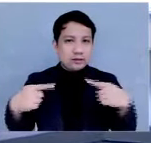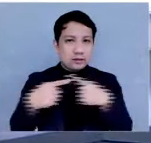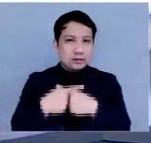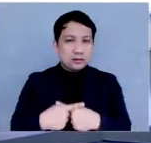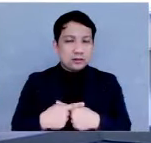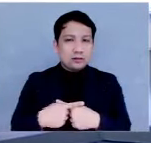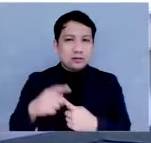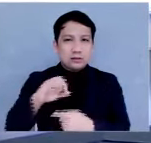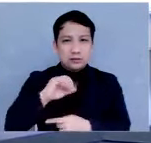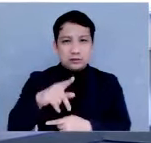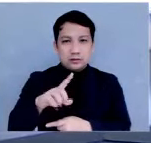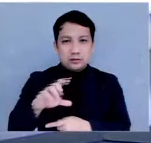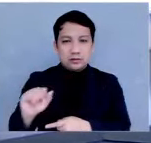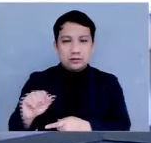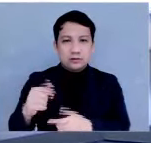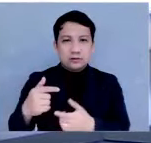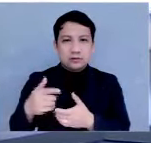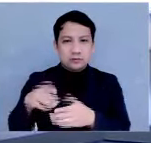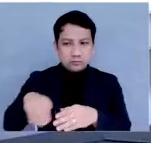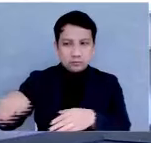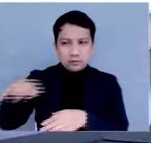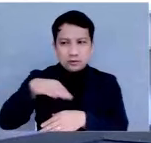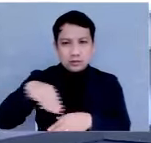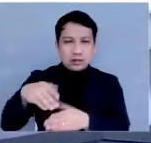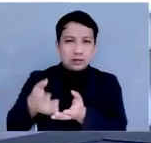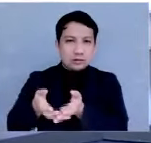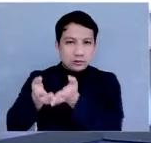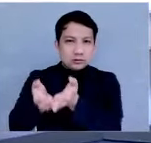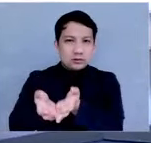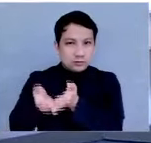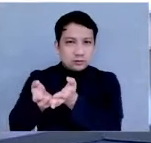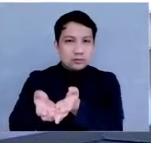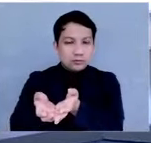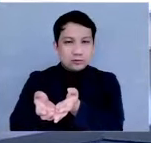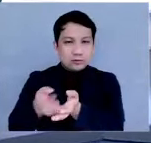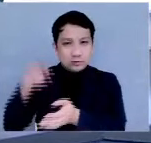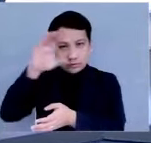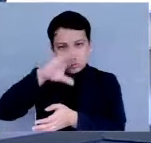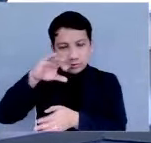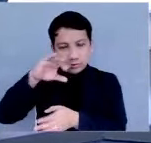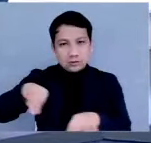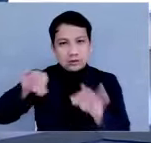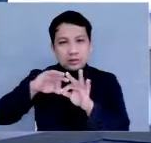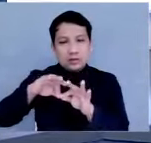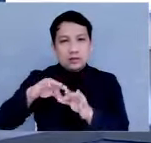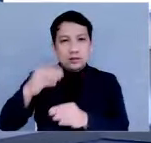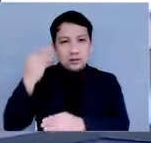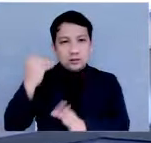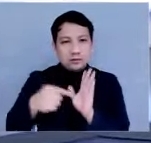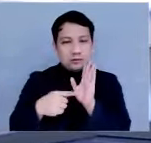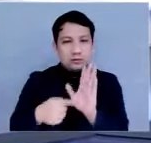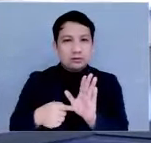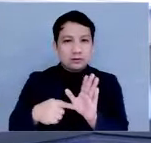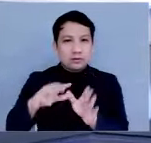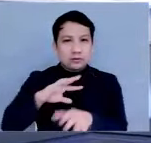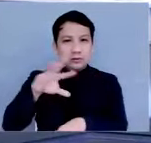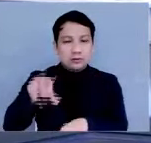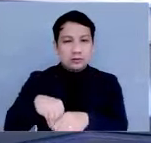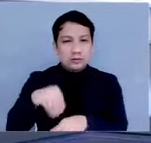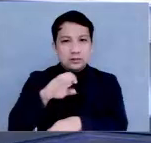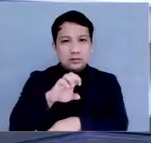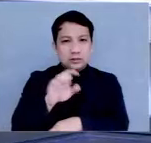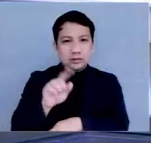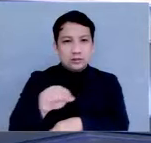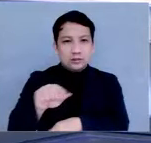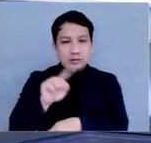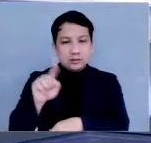Spratlys Islands, parating may umaaligid dito mga Chinese research vessels. At katunayan, kahit pasok po ito sa ating EEZ,